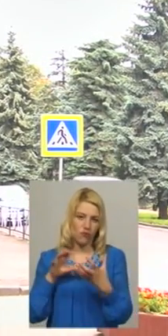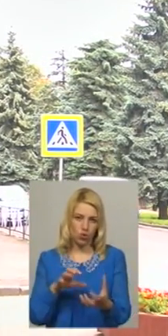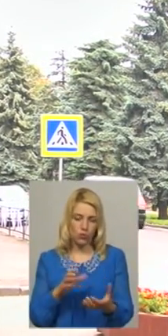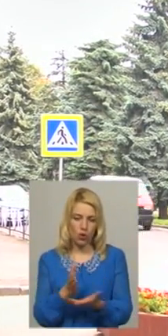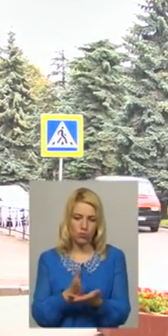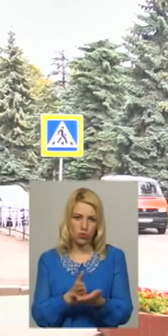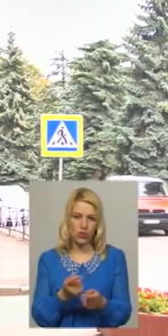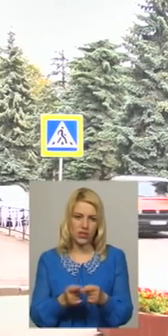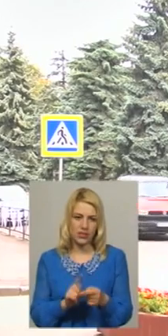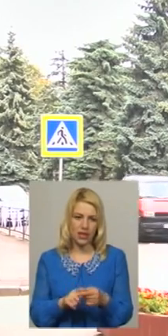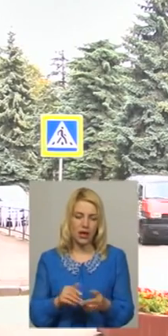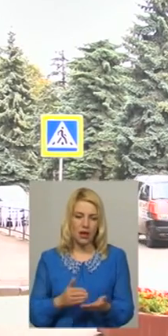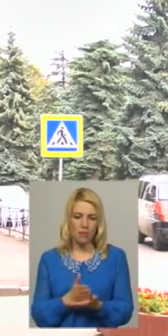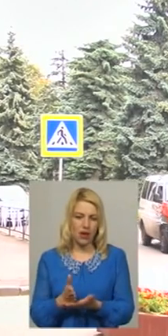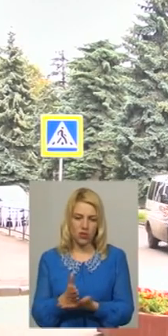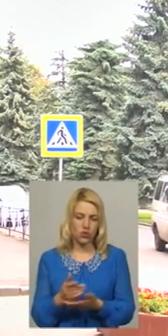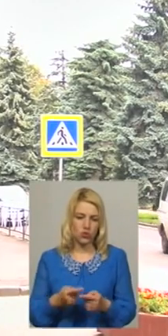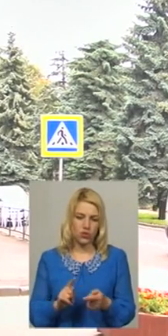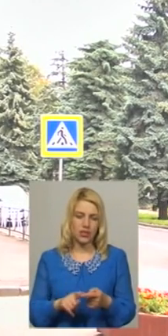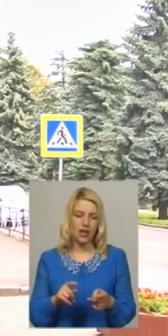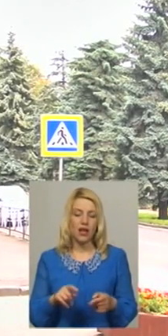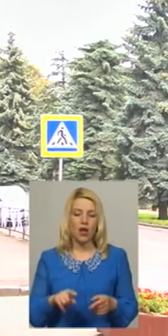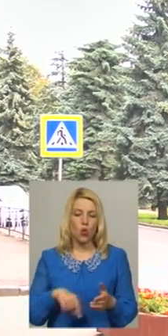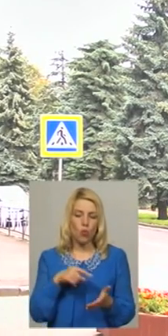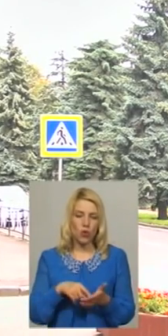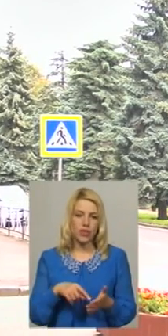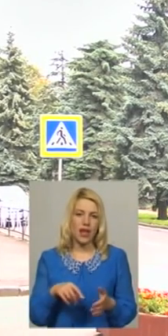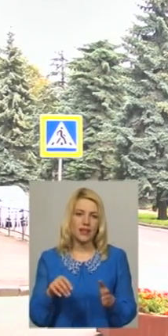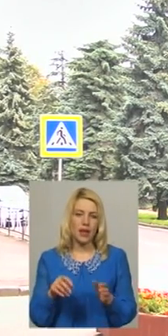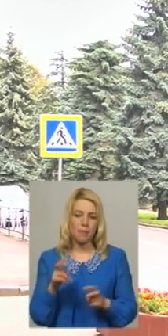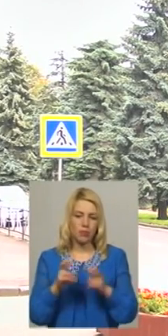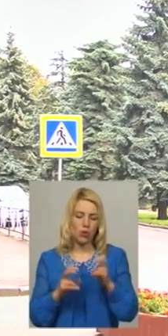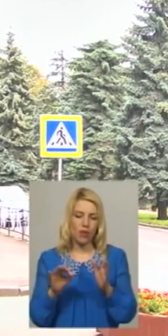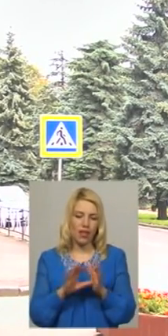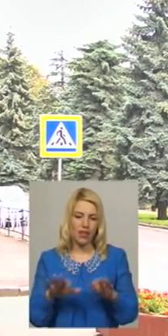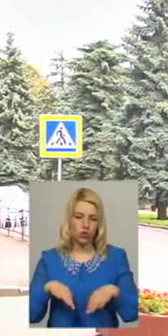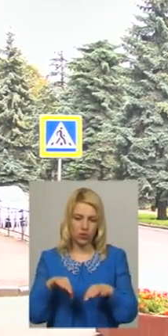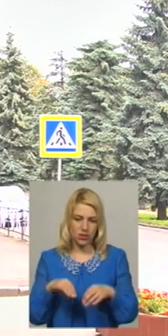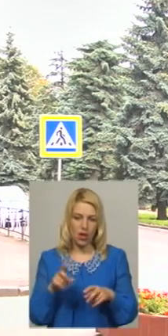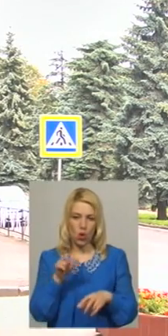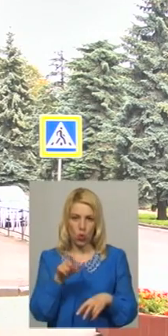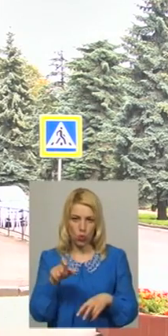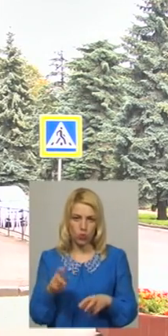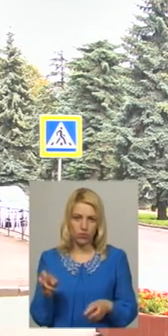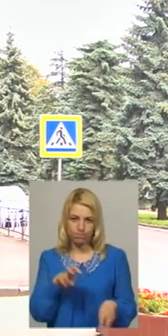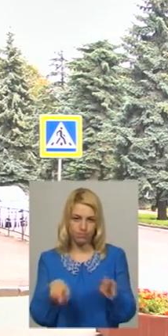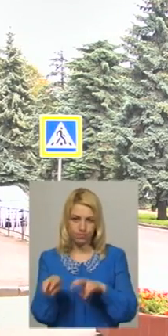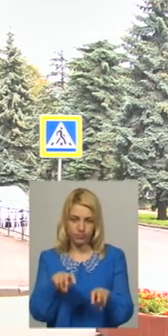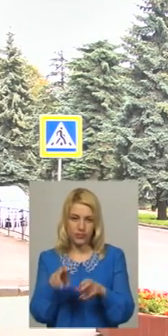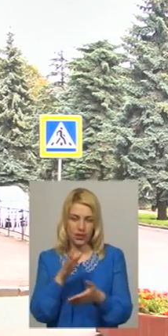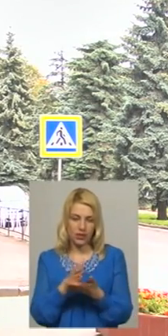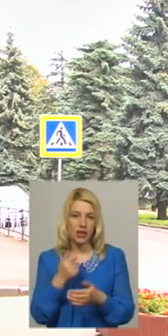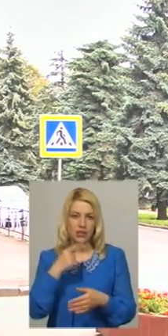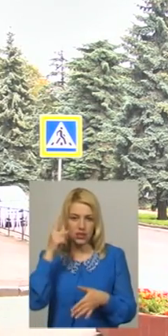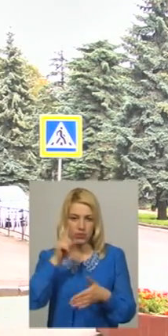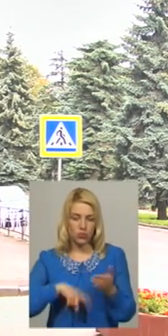сьогодні цей маршрут, це комунальне підприємство «Електротранс». Маршрут набирає обертів, пасажиропоток збільшується, і ми